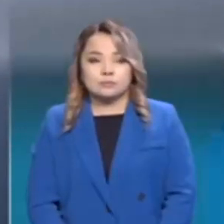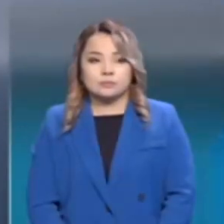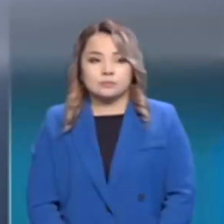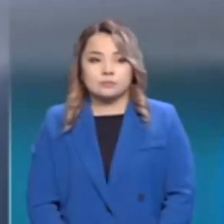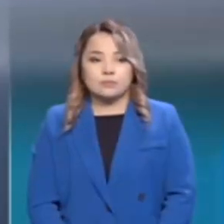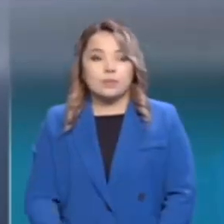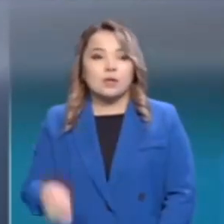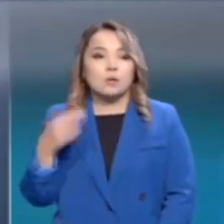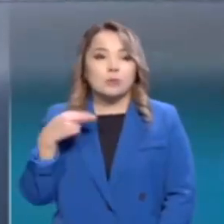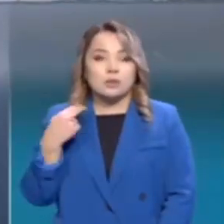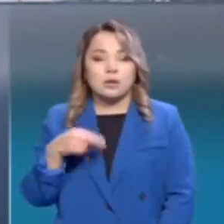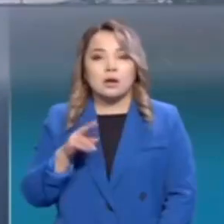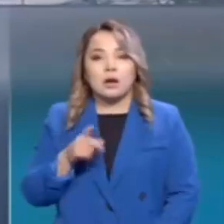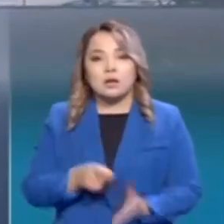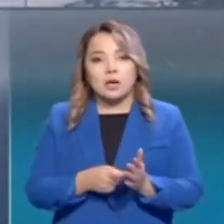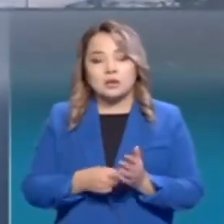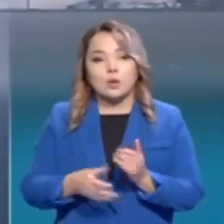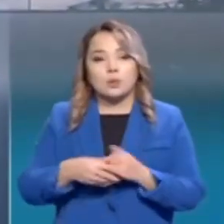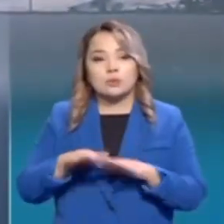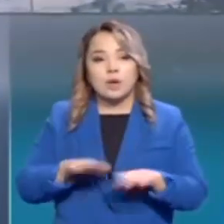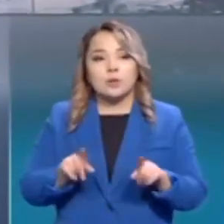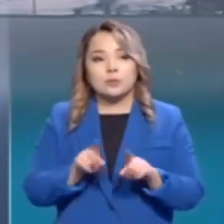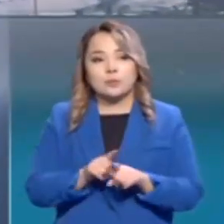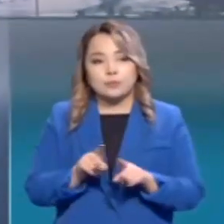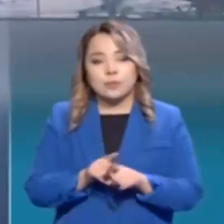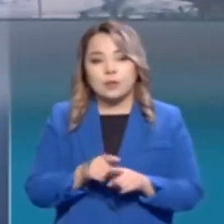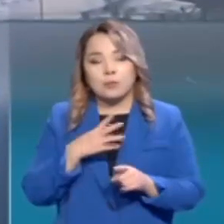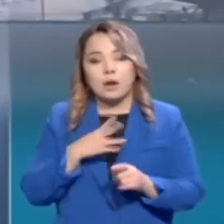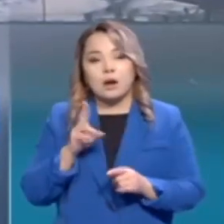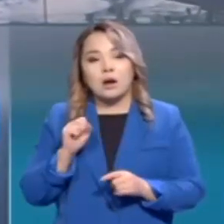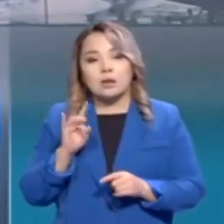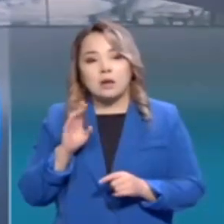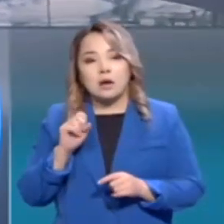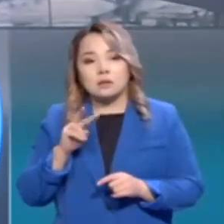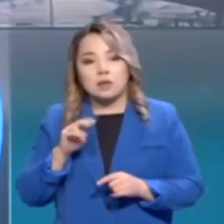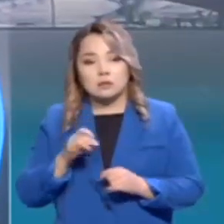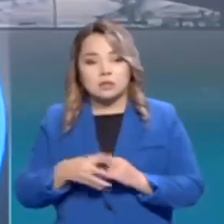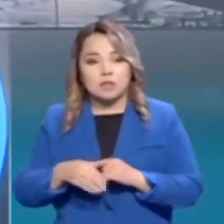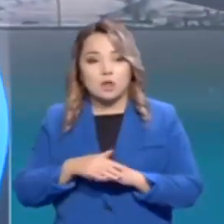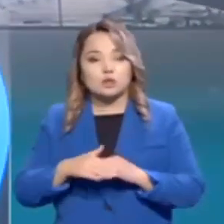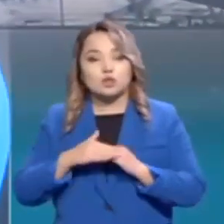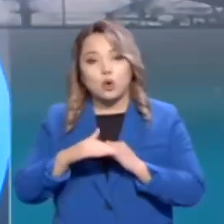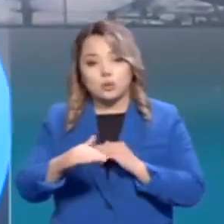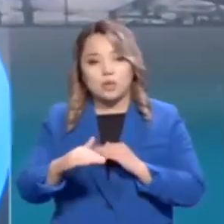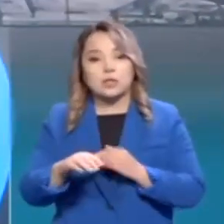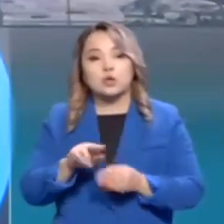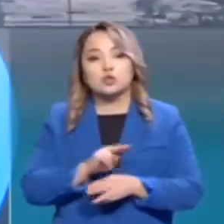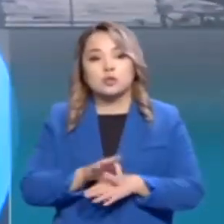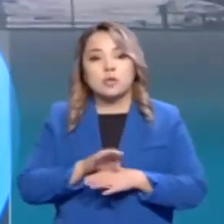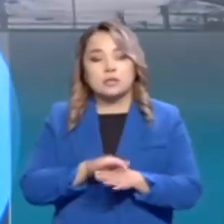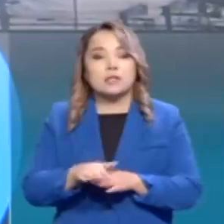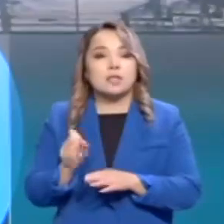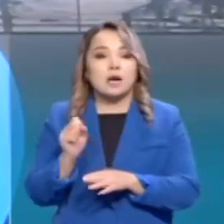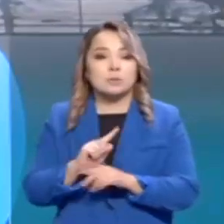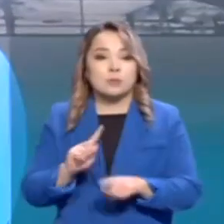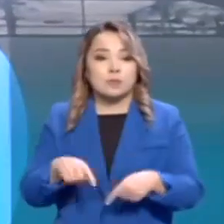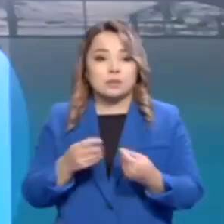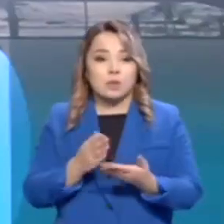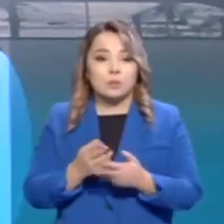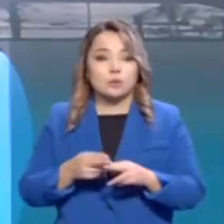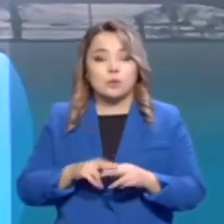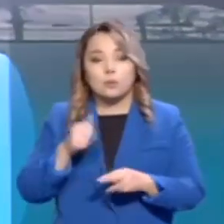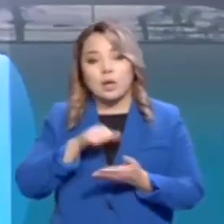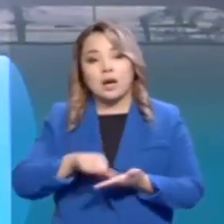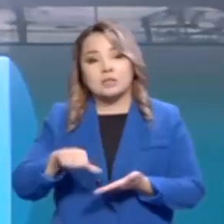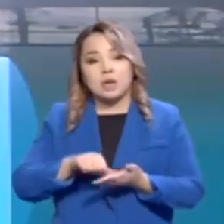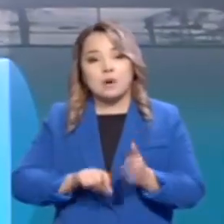Жалғастырамыз. Президент Қарағанды өңірге жасаған сапар кезінде Қарқаралы аралығындағы тас жолды жөндеу туралы тапсырма берген болатын. Биыл